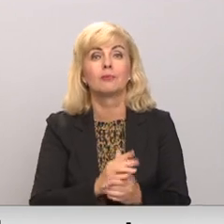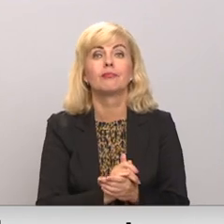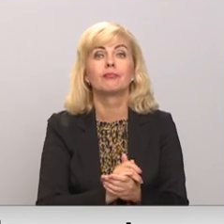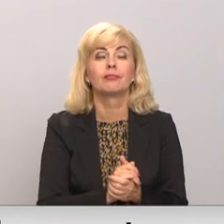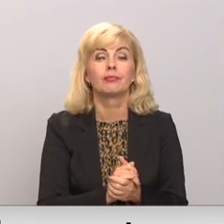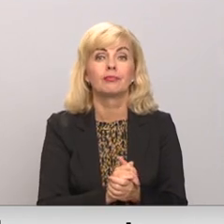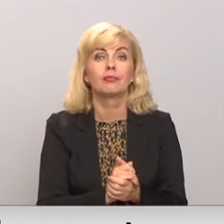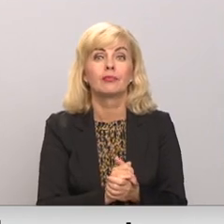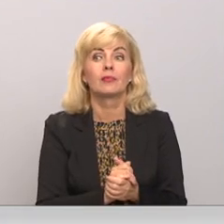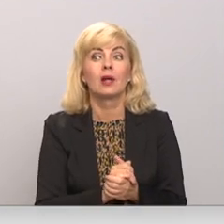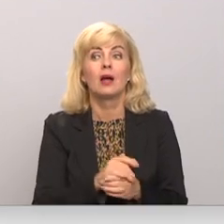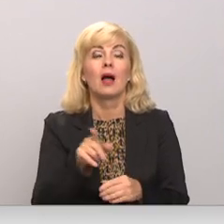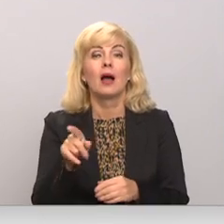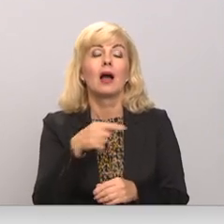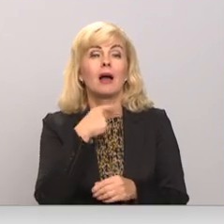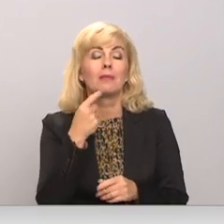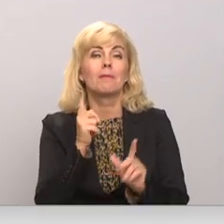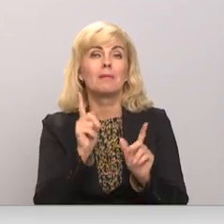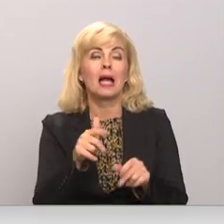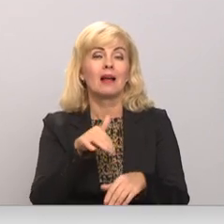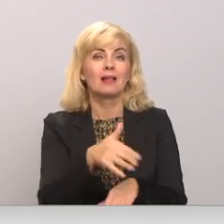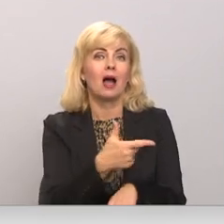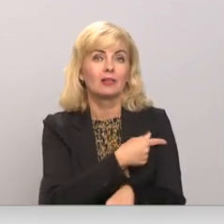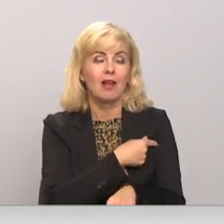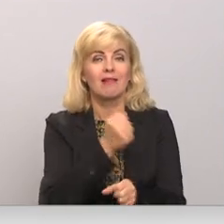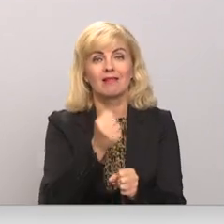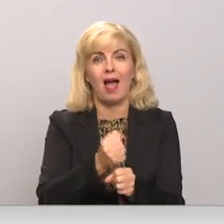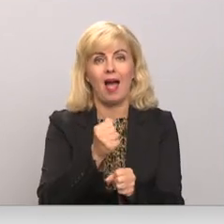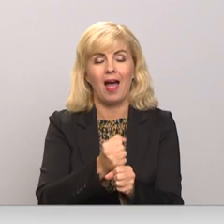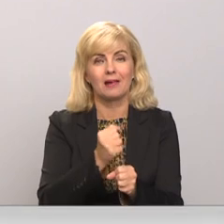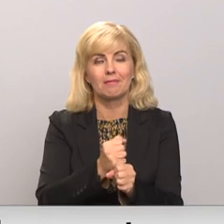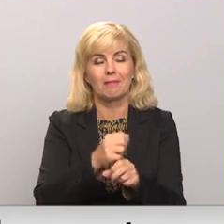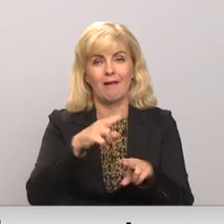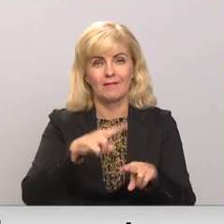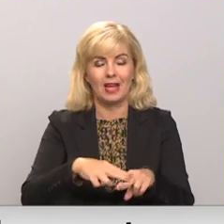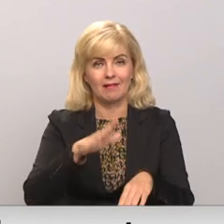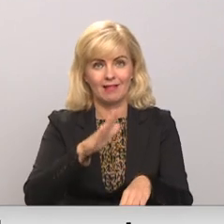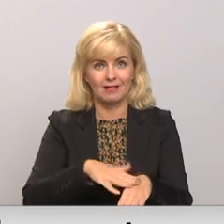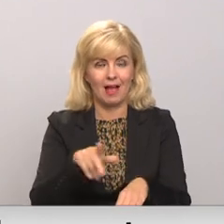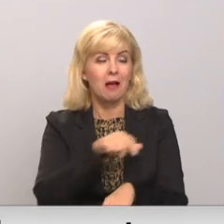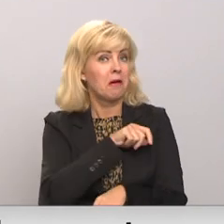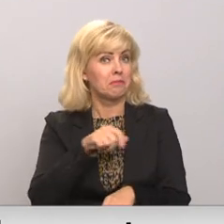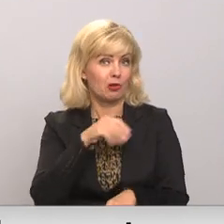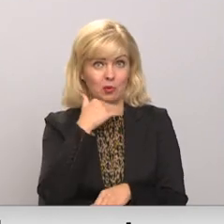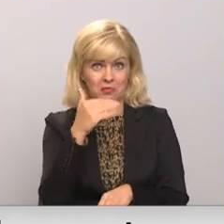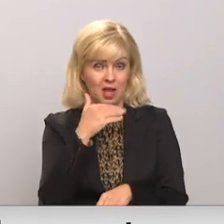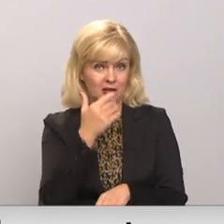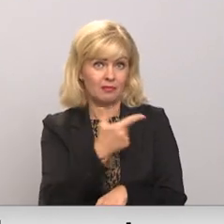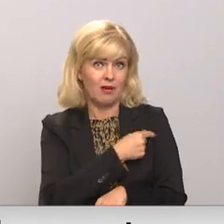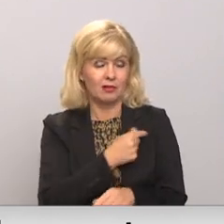šodien atvedis tomēr līdz tam busiņam? Darba vieta. Darba vieta? Kāpēc pašam negribās